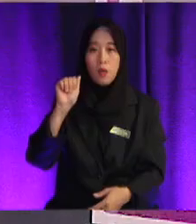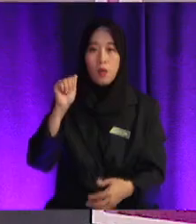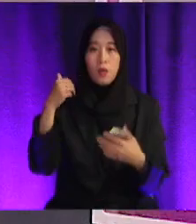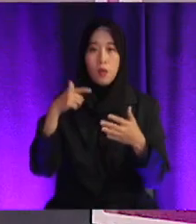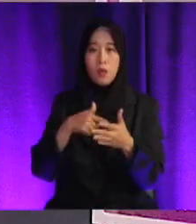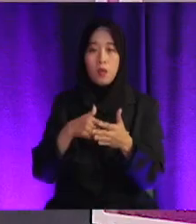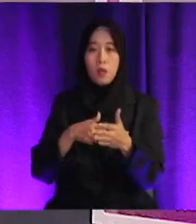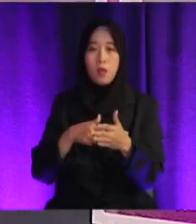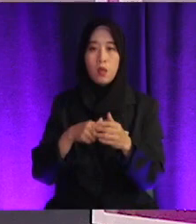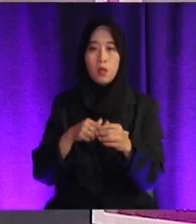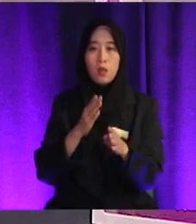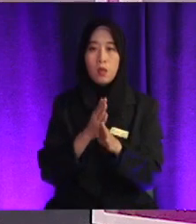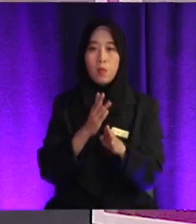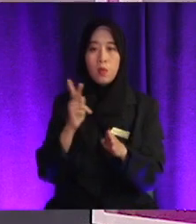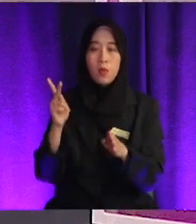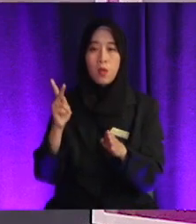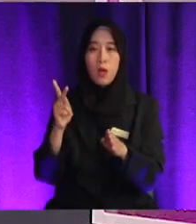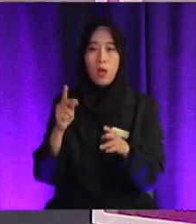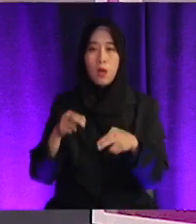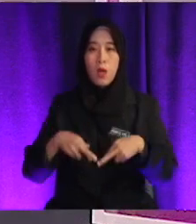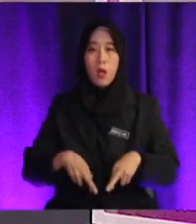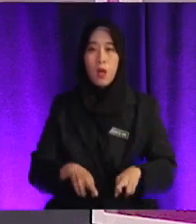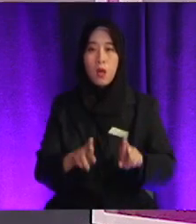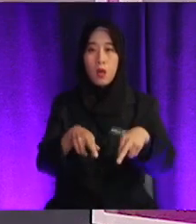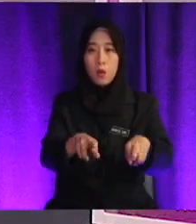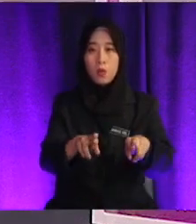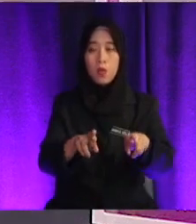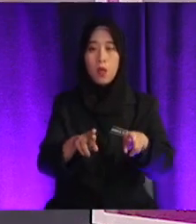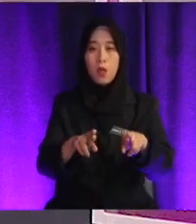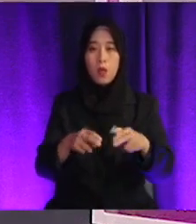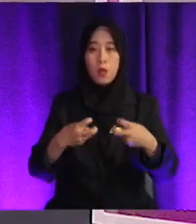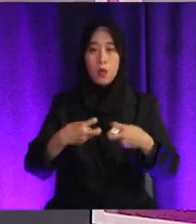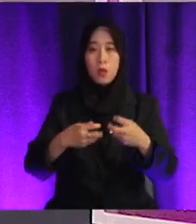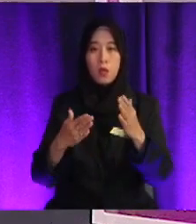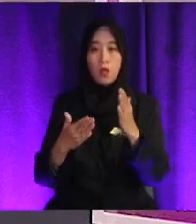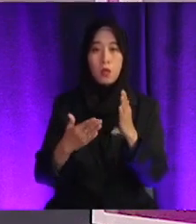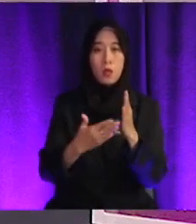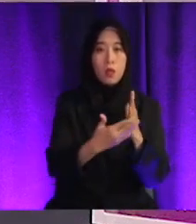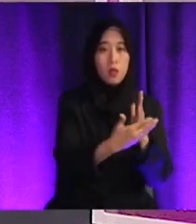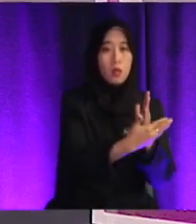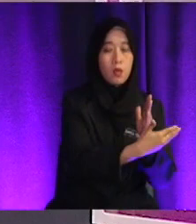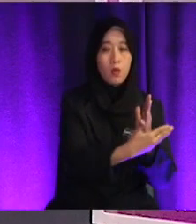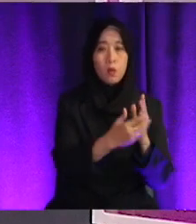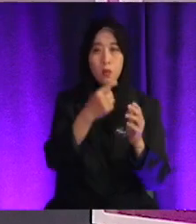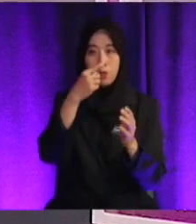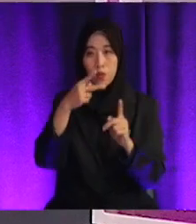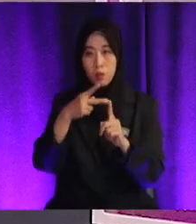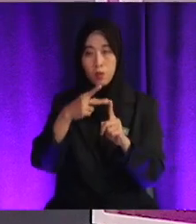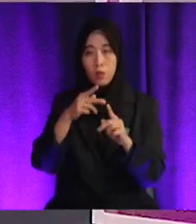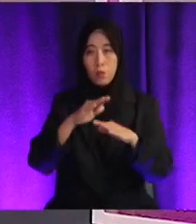akan membenarkan arus elektrik lalu dekat badan laras suhu tu untuk menyambungkan bekalan elektrik kepada pemampat